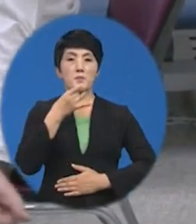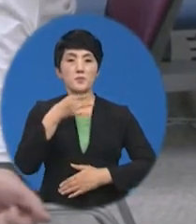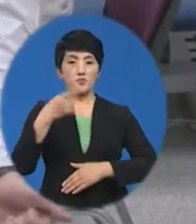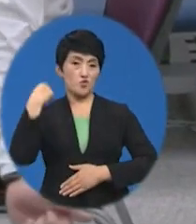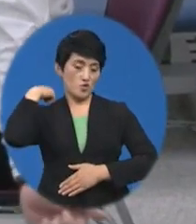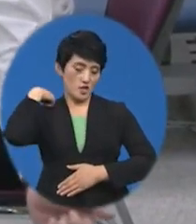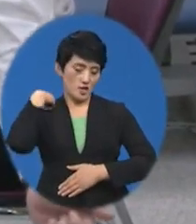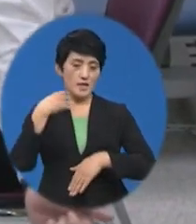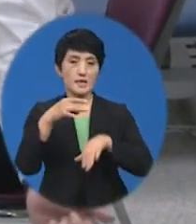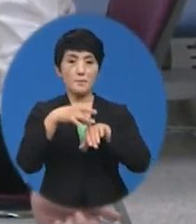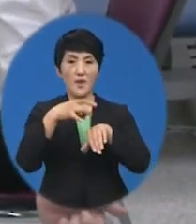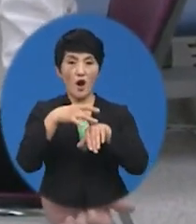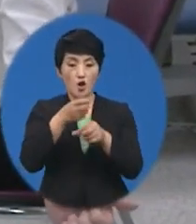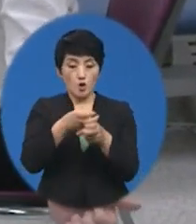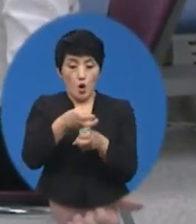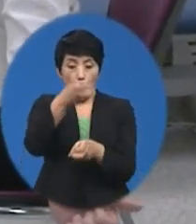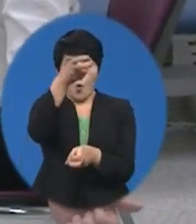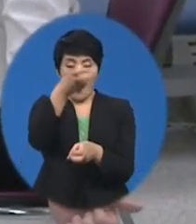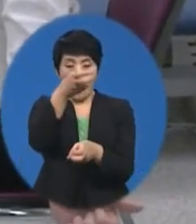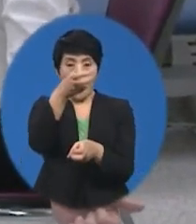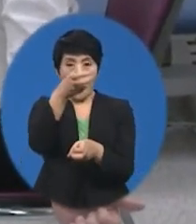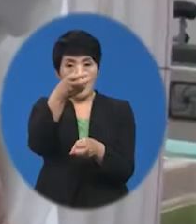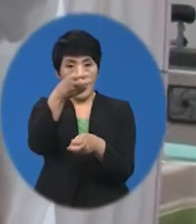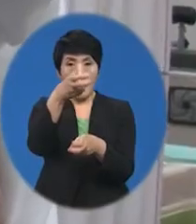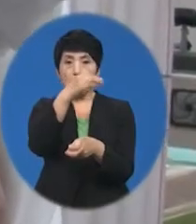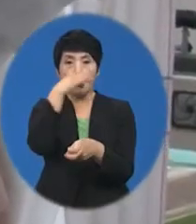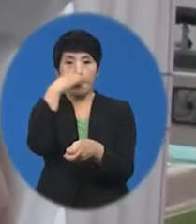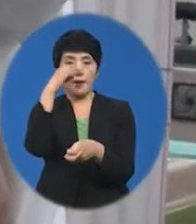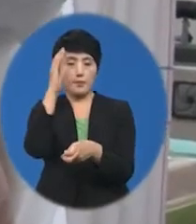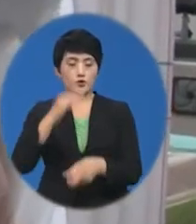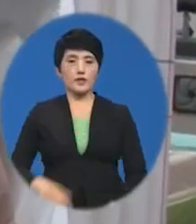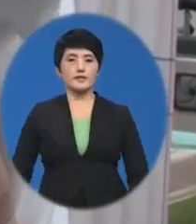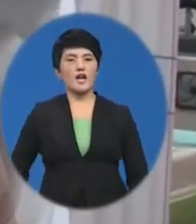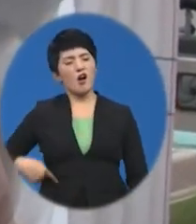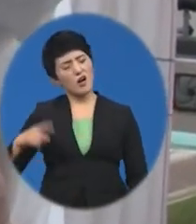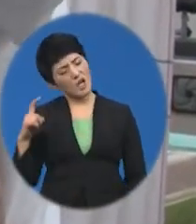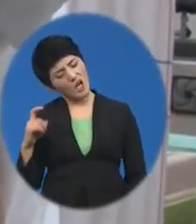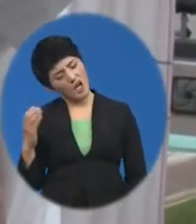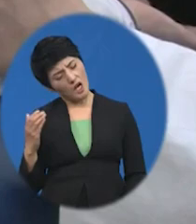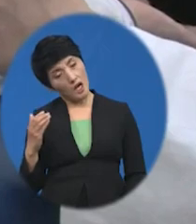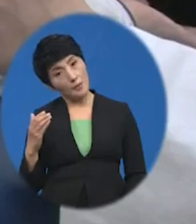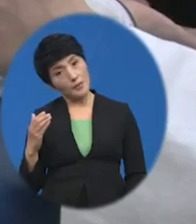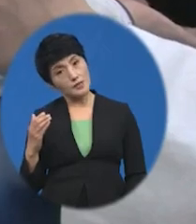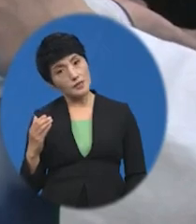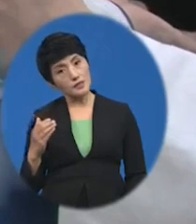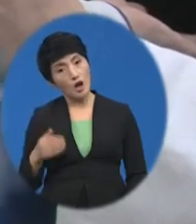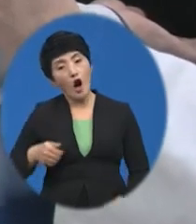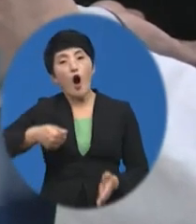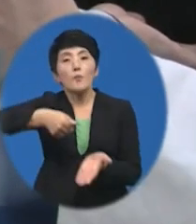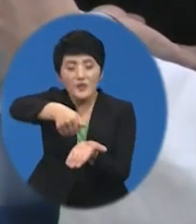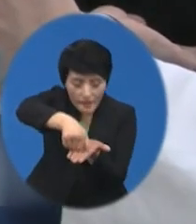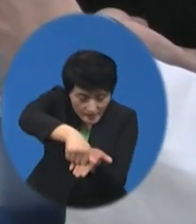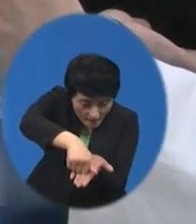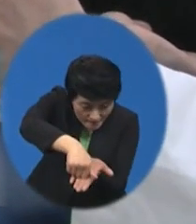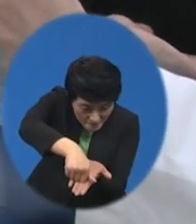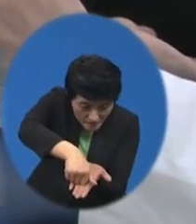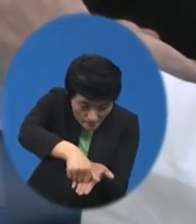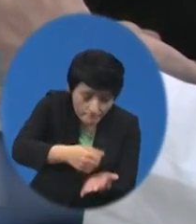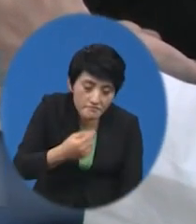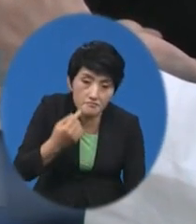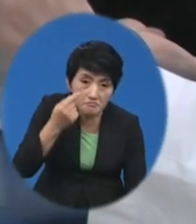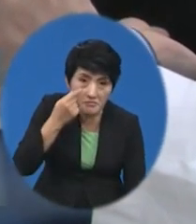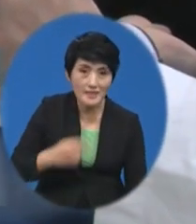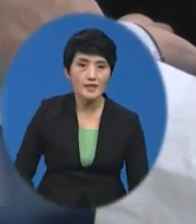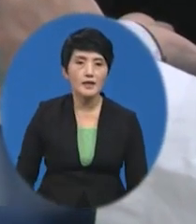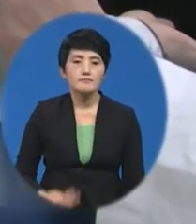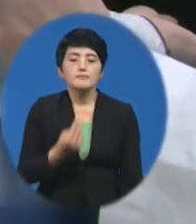주는데요. 허리 쪽 통증이 있다면 엎드려 하는 자세도 좋습니다. 코로 숨을 들이마시고 입으로